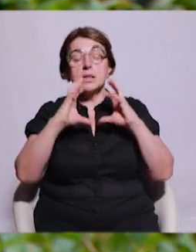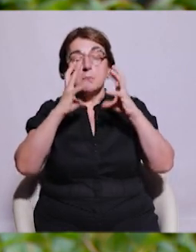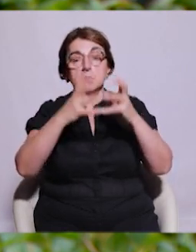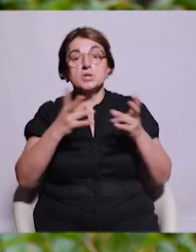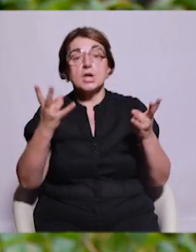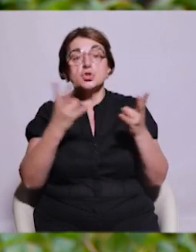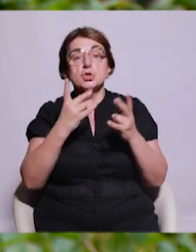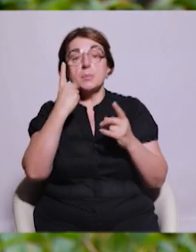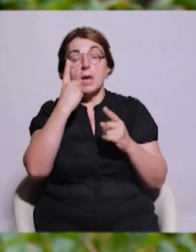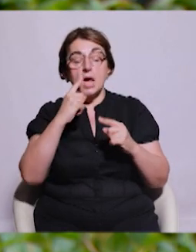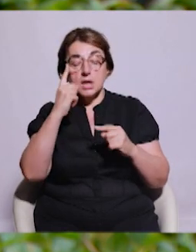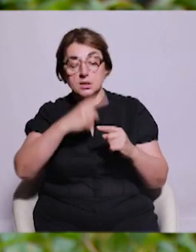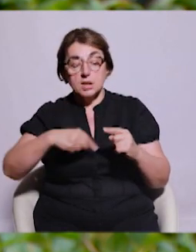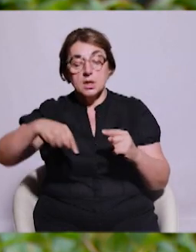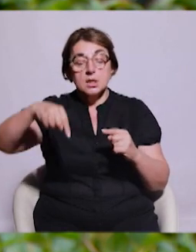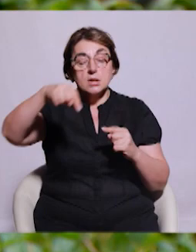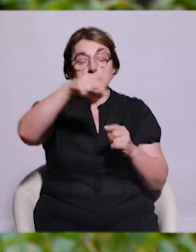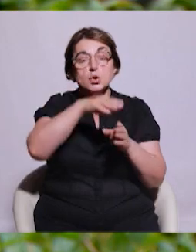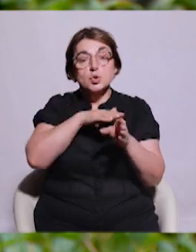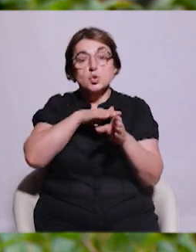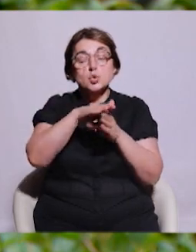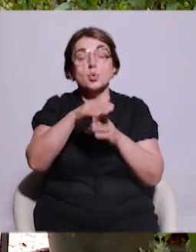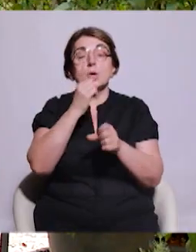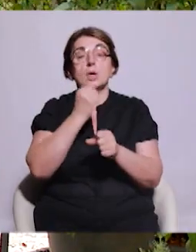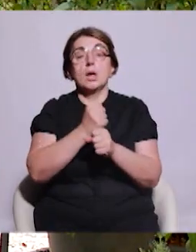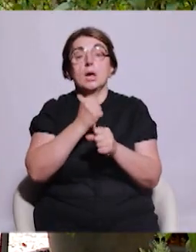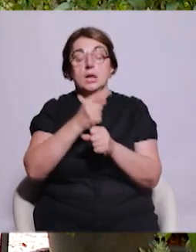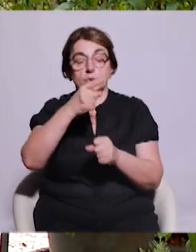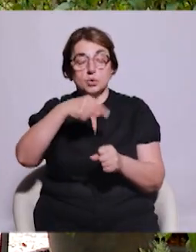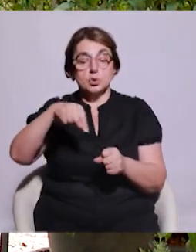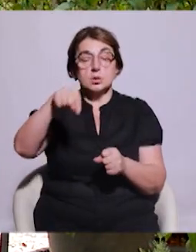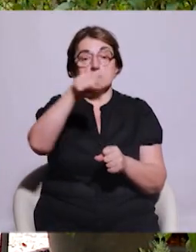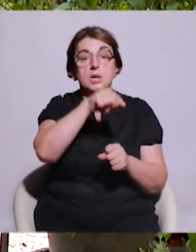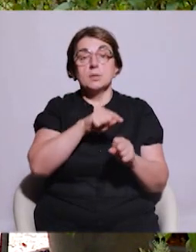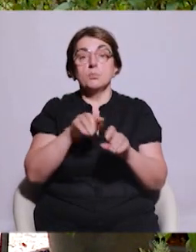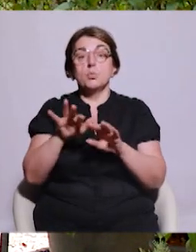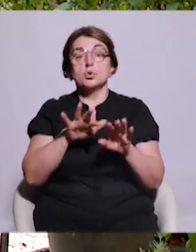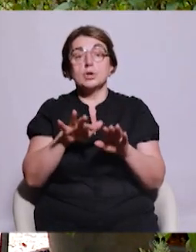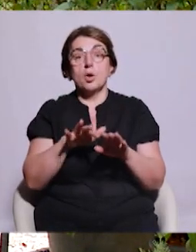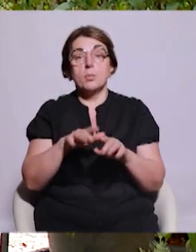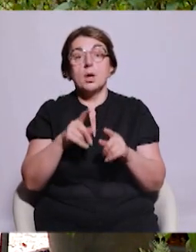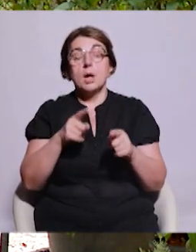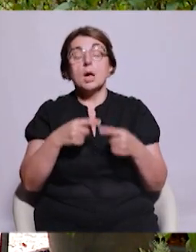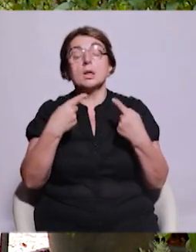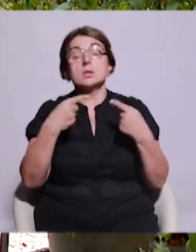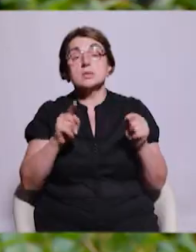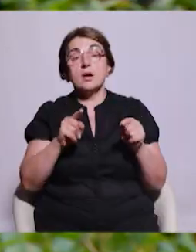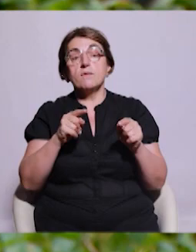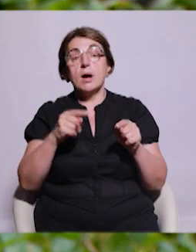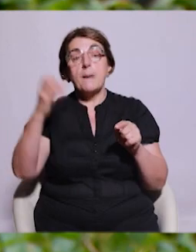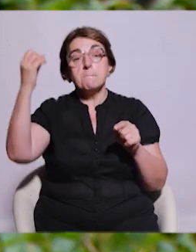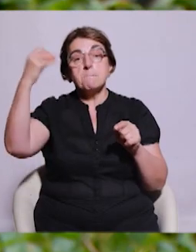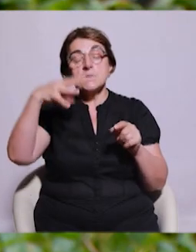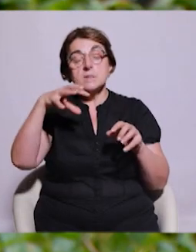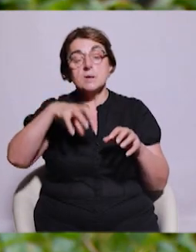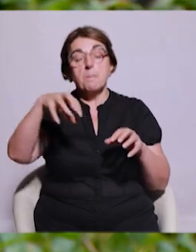მზის გარშემო ერთი სრული წრის შემოსავლელად. ვფიქრობ, ახლა უკვე დროა გადავიდეთ მზის სისტემის სხვა პლანეტებზე და